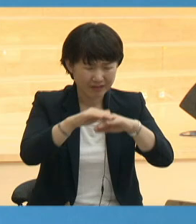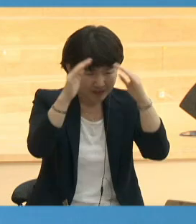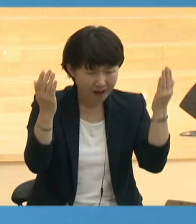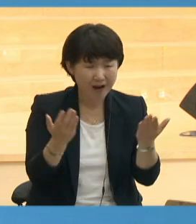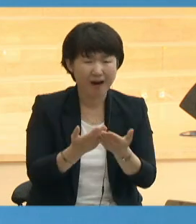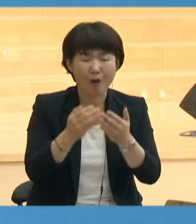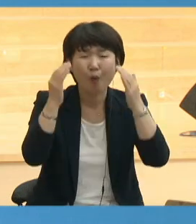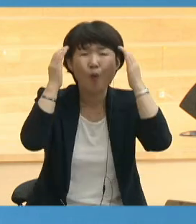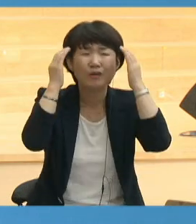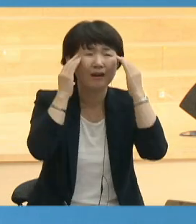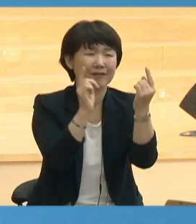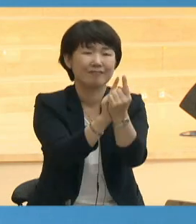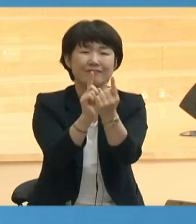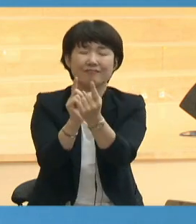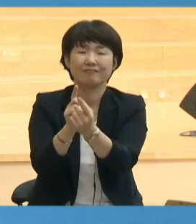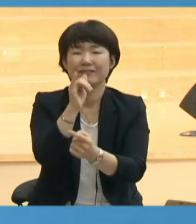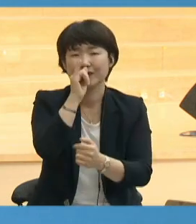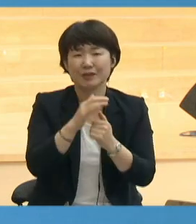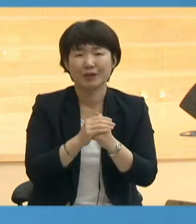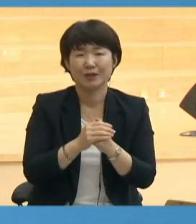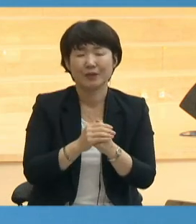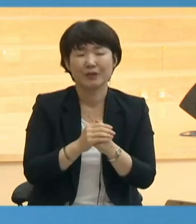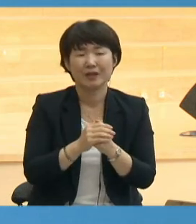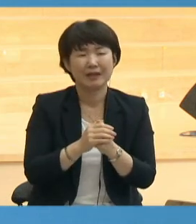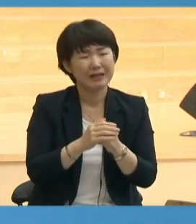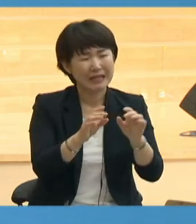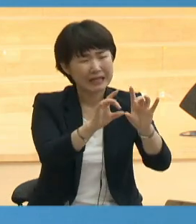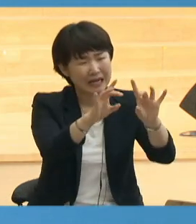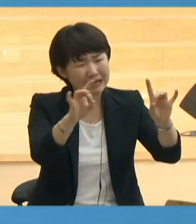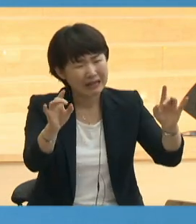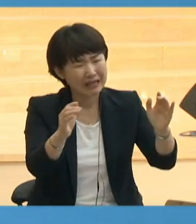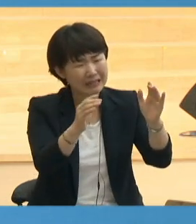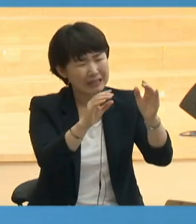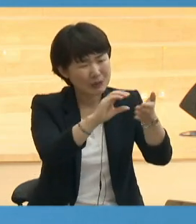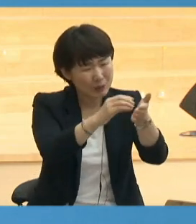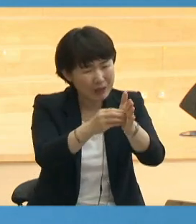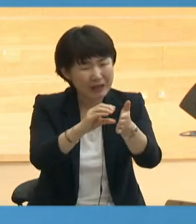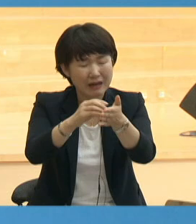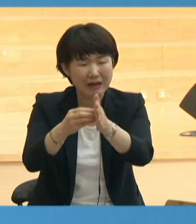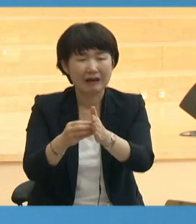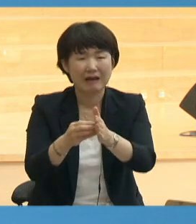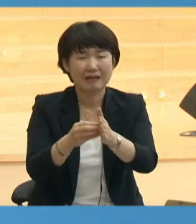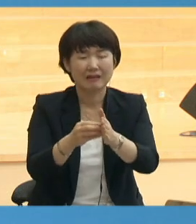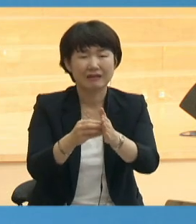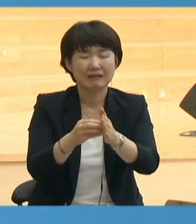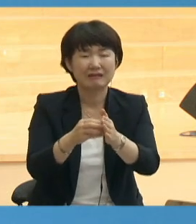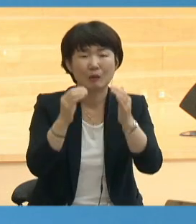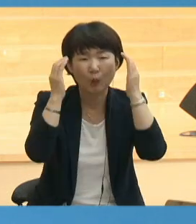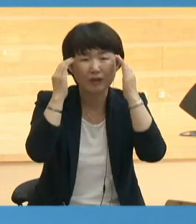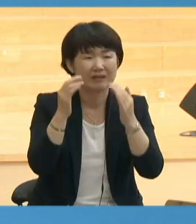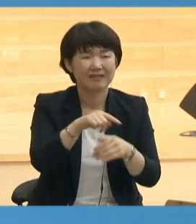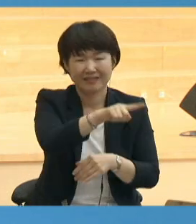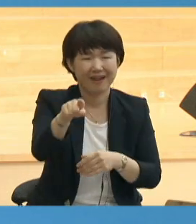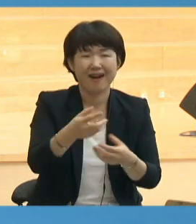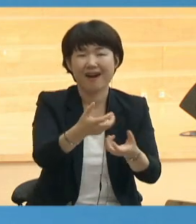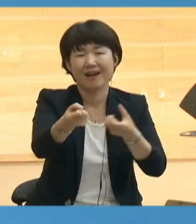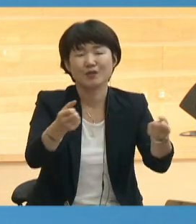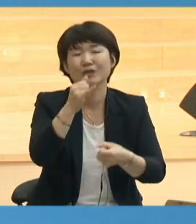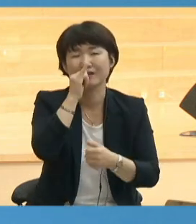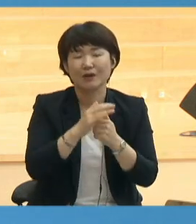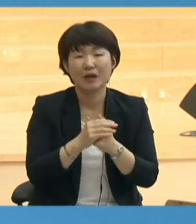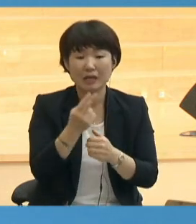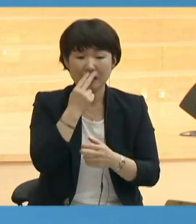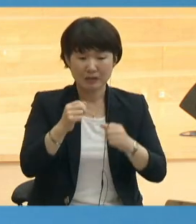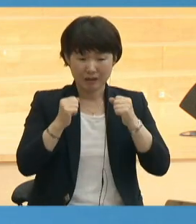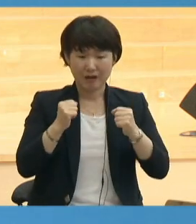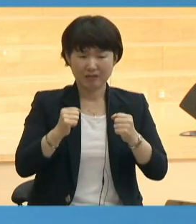고난 가운데 나름의 고난 가운데 다 살아갑니다 왜 삶 자체 권 아닙니까 살아있는